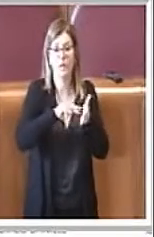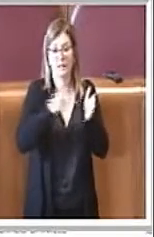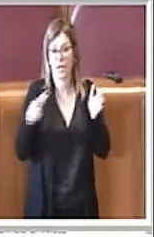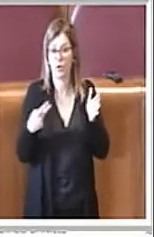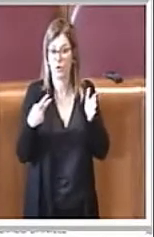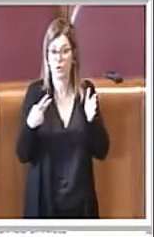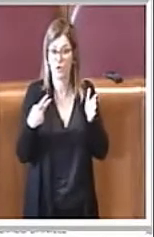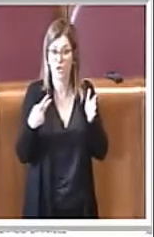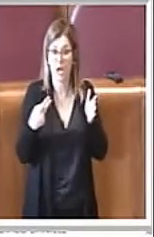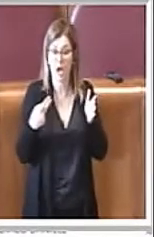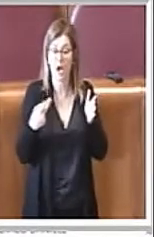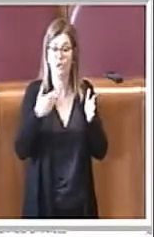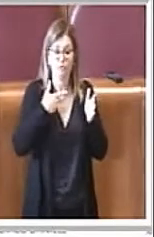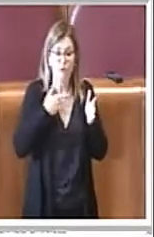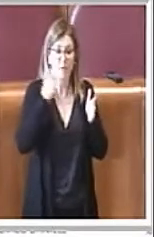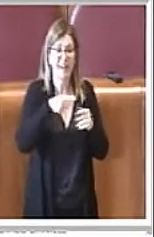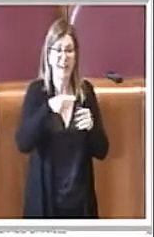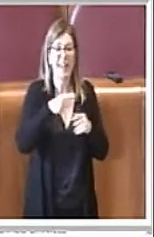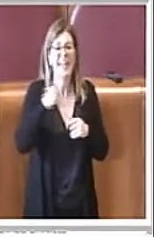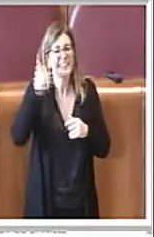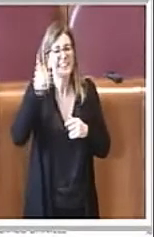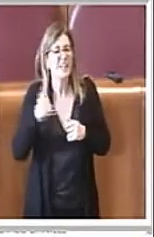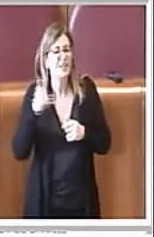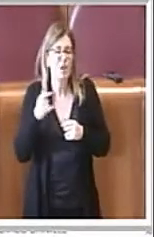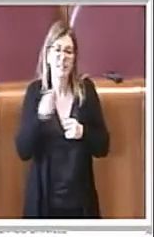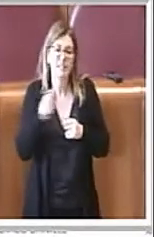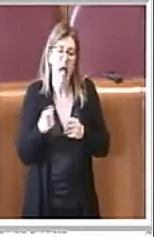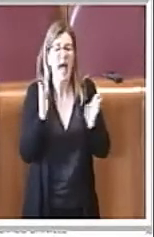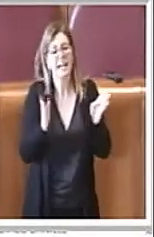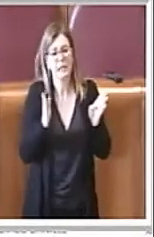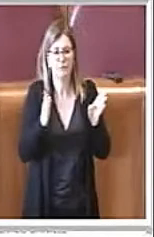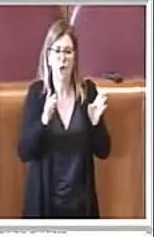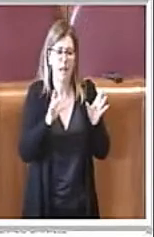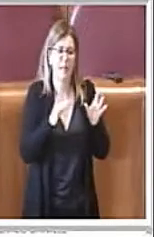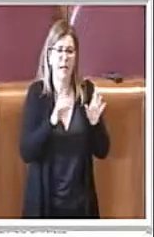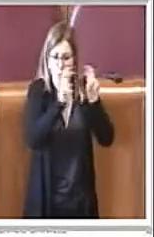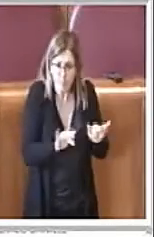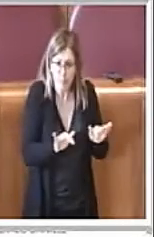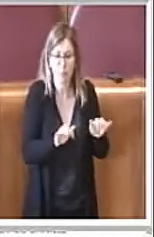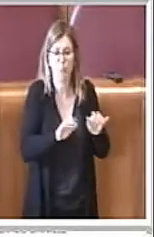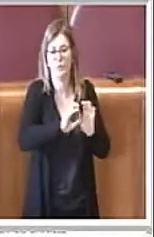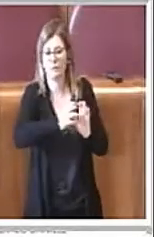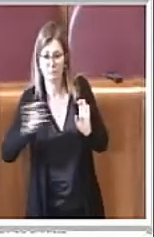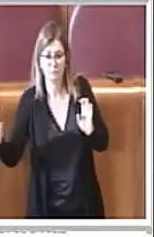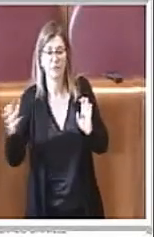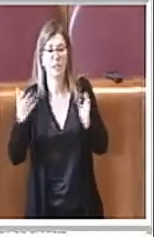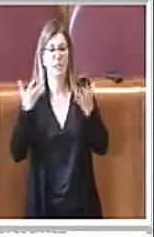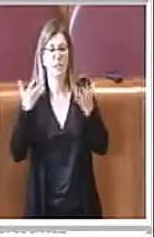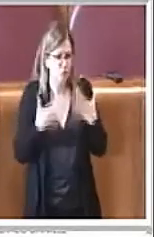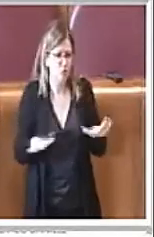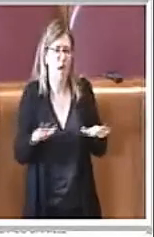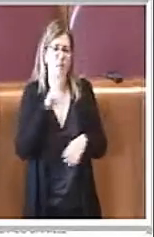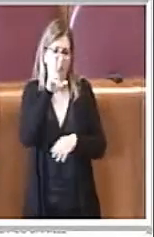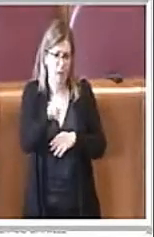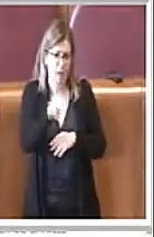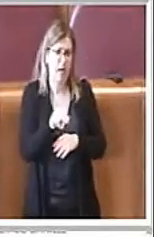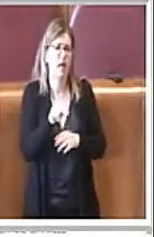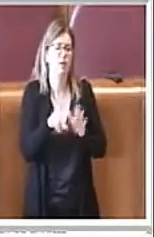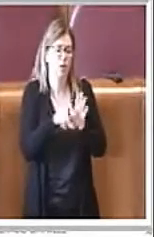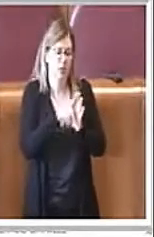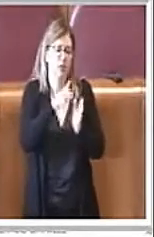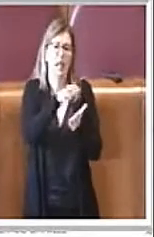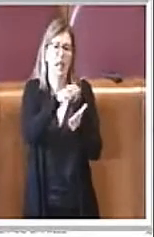gli algoritmi e l'intelligenza artificiale, di cui abbiamo già parlato e già c'è una delibera approvata su questo.